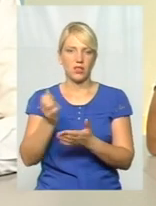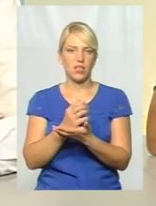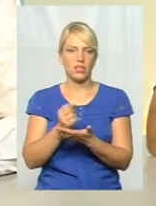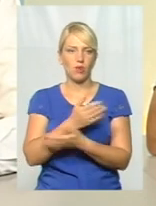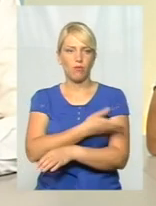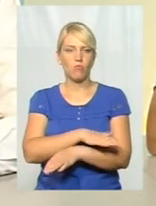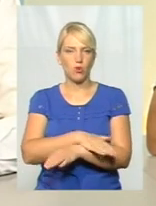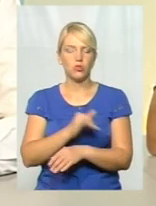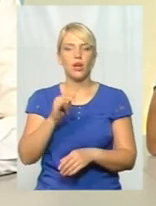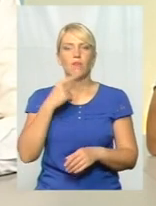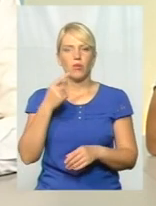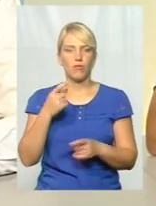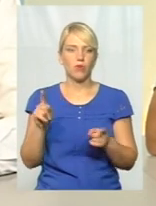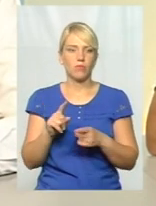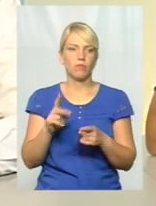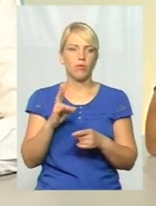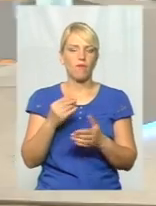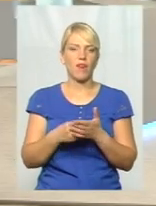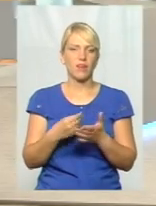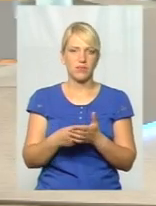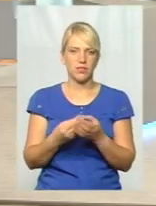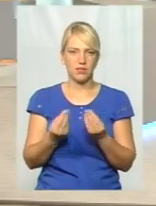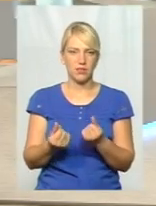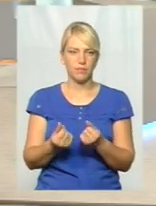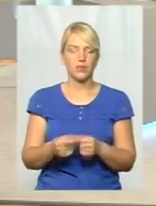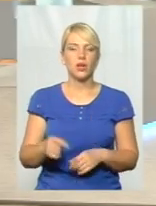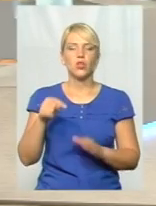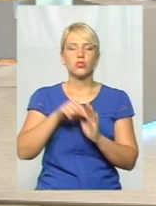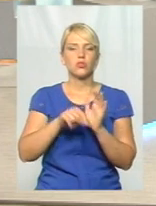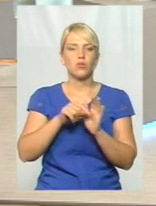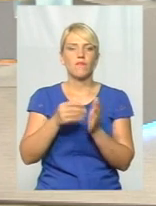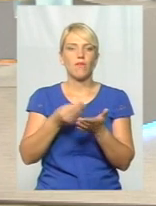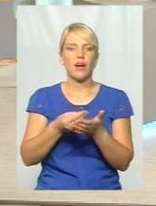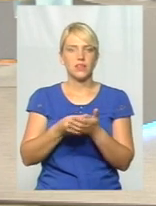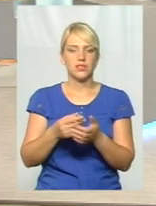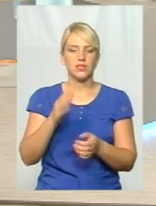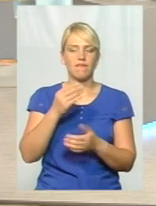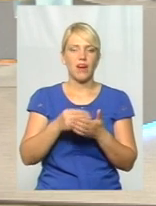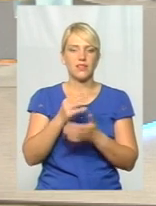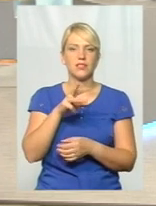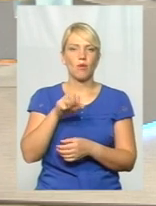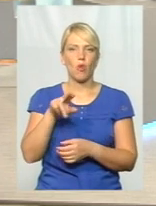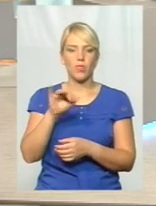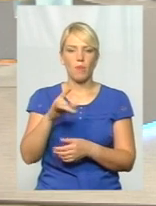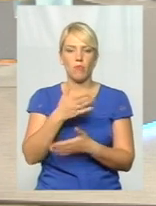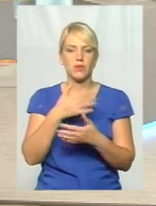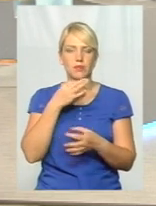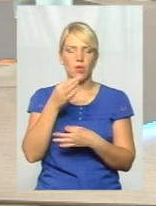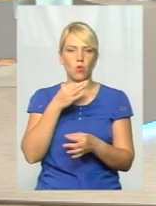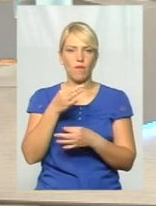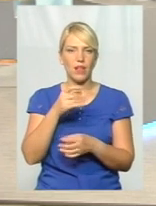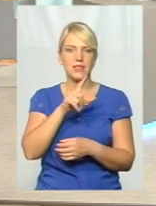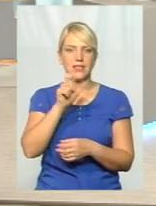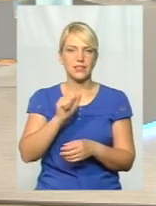ми говоримо про вартість ведення бізнесу. І от стосовно вартості, вартість модему. Ми спілкувалися з підприємцями, і вони зовсім